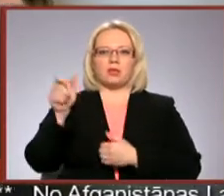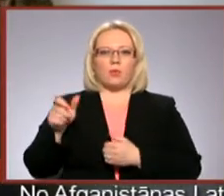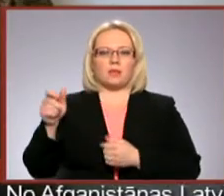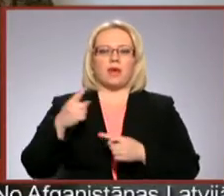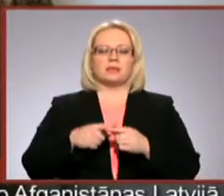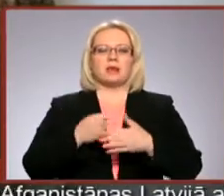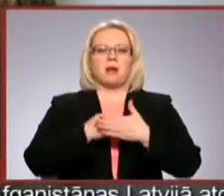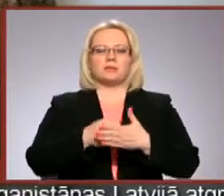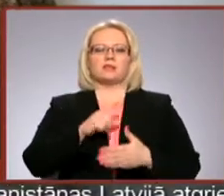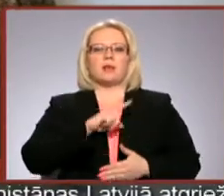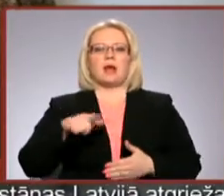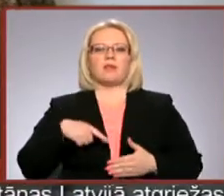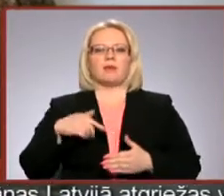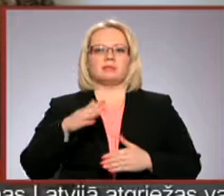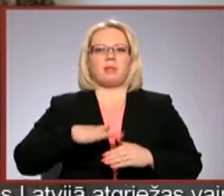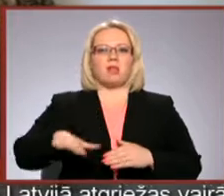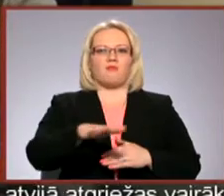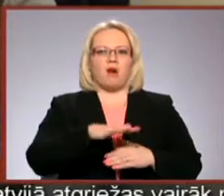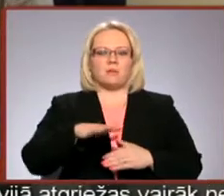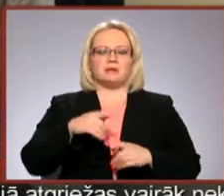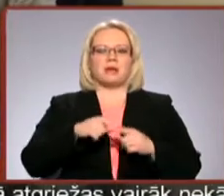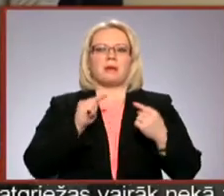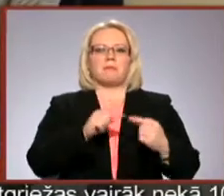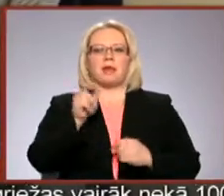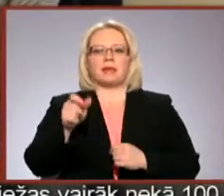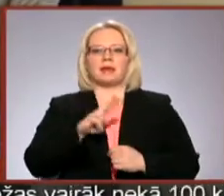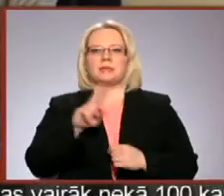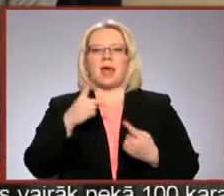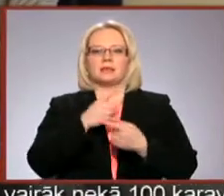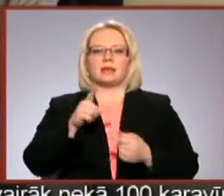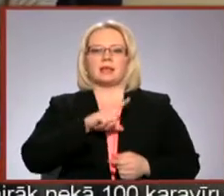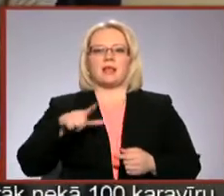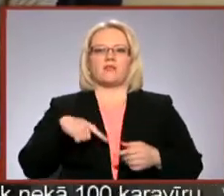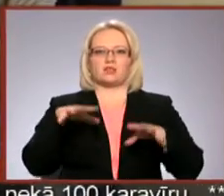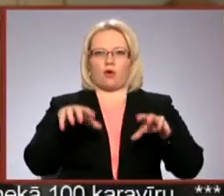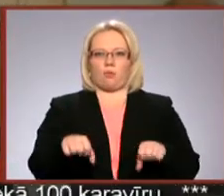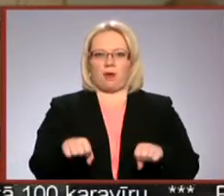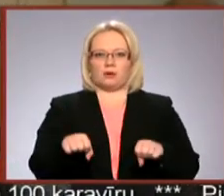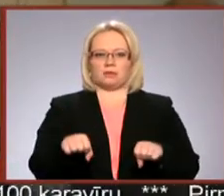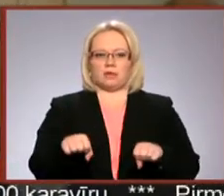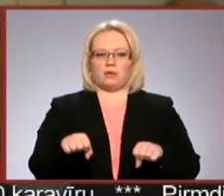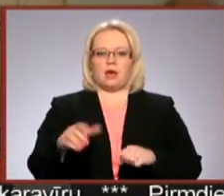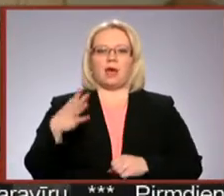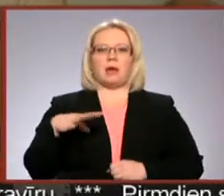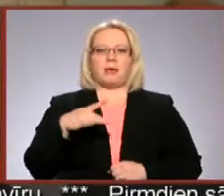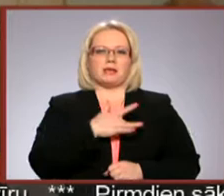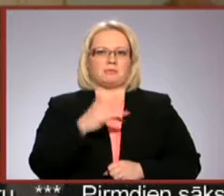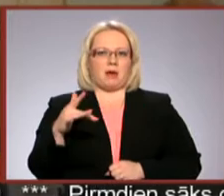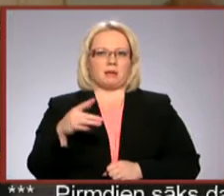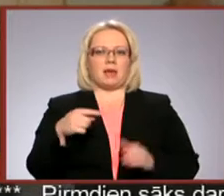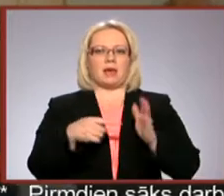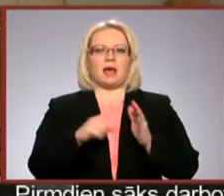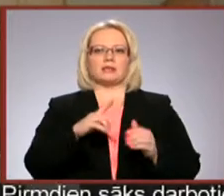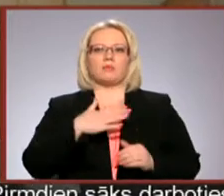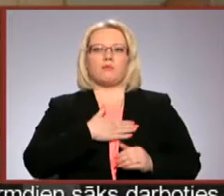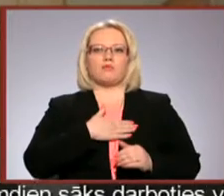uz Latvijas valstiskuma platformas, savukārt pretinieki tie, kuri neatzīst Latvijas okupāciju. Kāpēc partija? Kāds ir mūsu